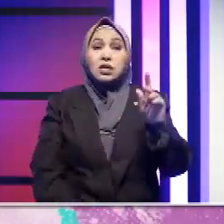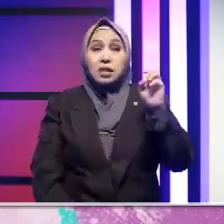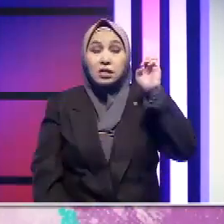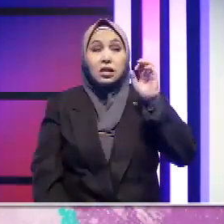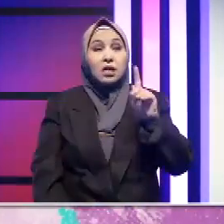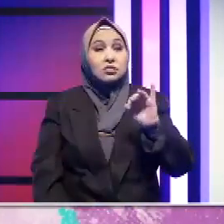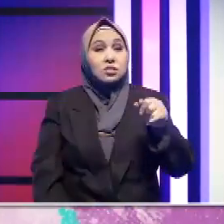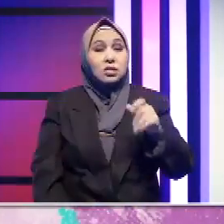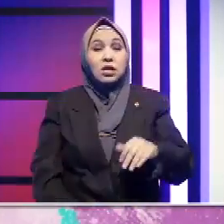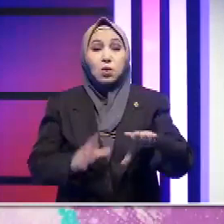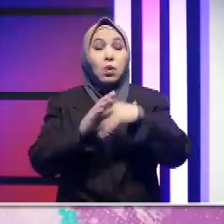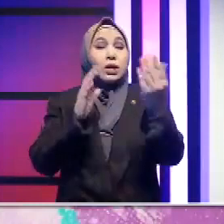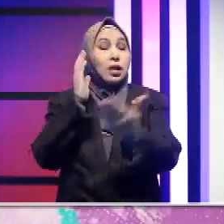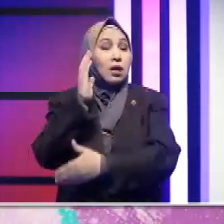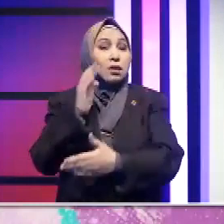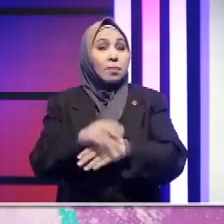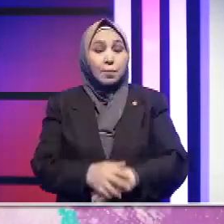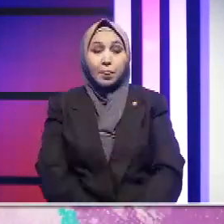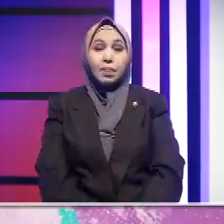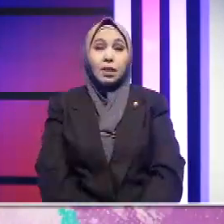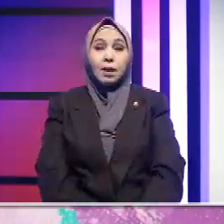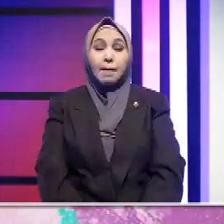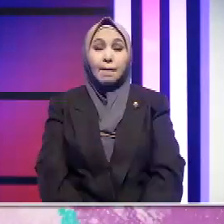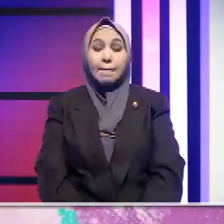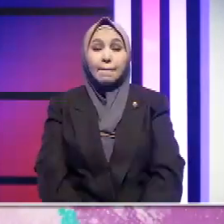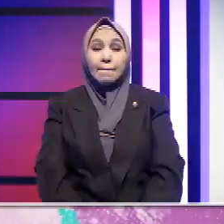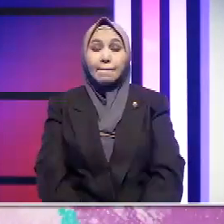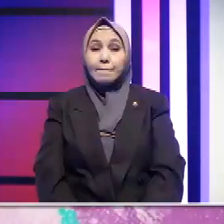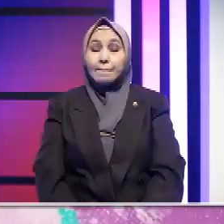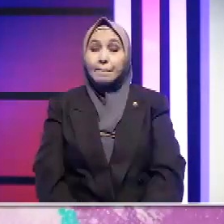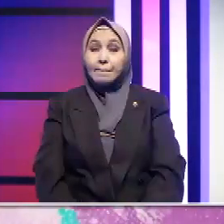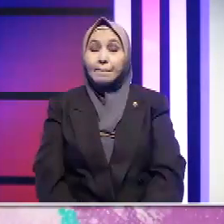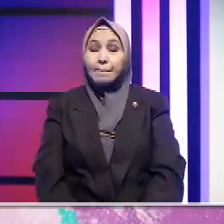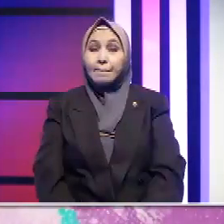Oh bukan itu calon Hai tidur